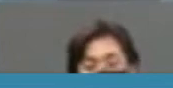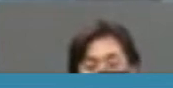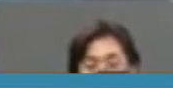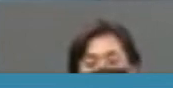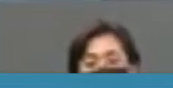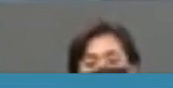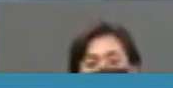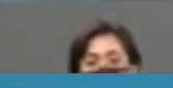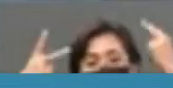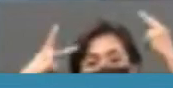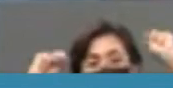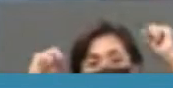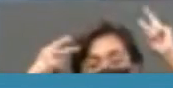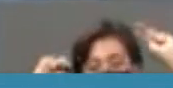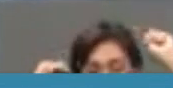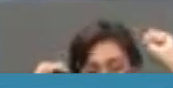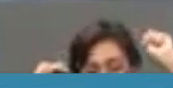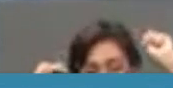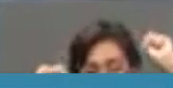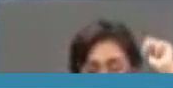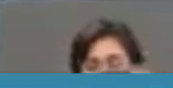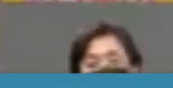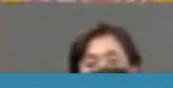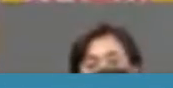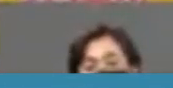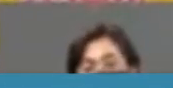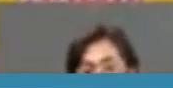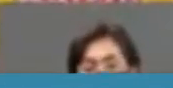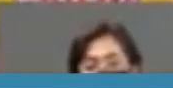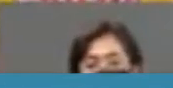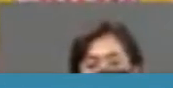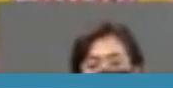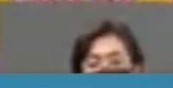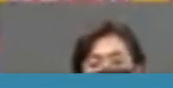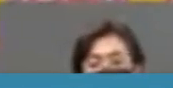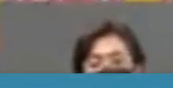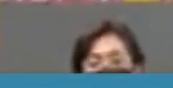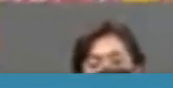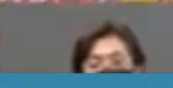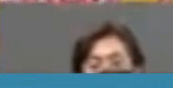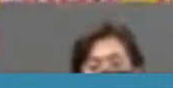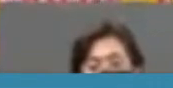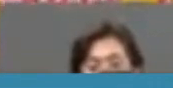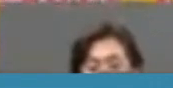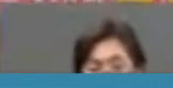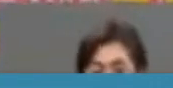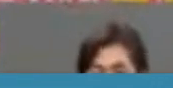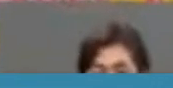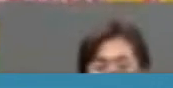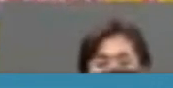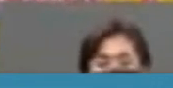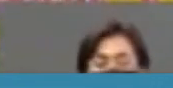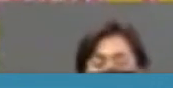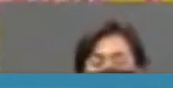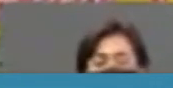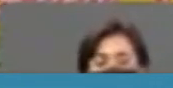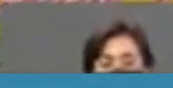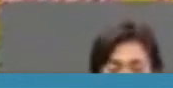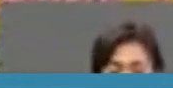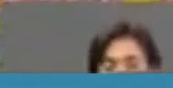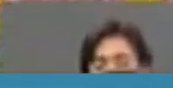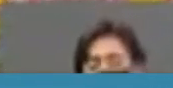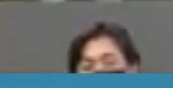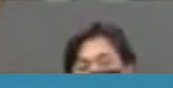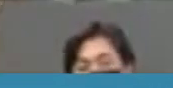ชนเมืองดังกล่าวประกอบด้วยมาตรการส่งเสริมความเป็นอยู่ระดับหมู่บ้านในสภาวะเศรษฐกิจชะลอตัววงเงิน 60,000